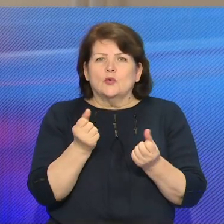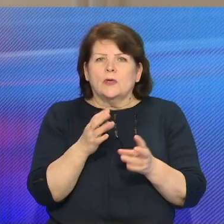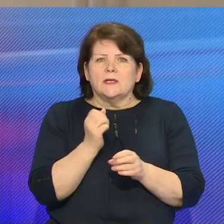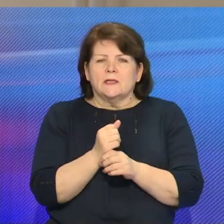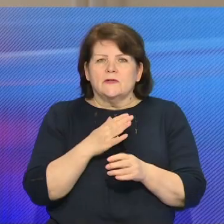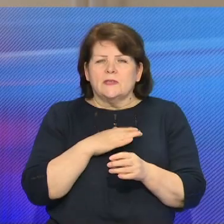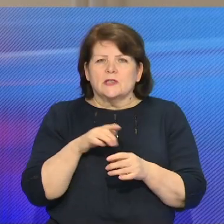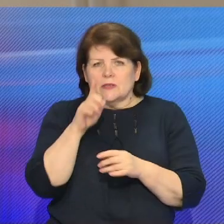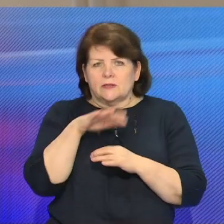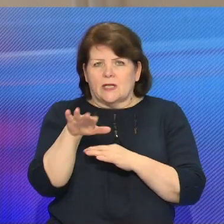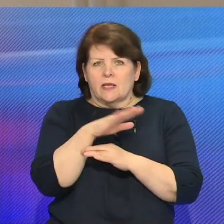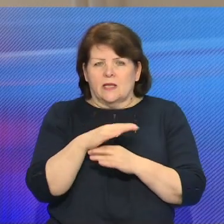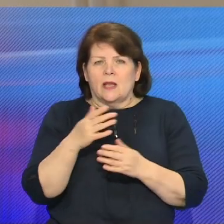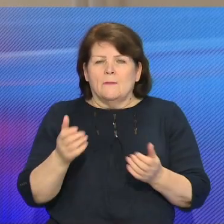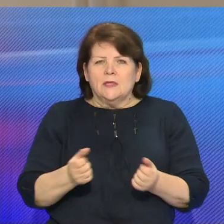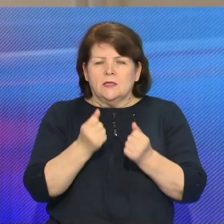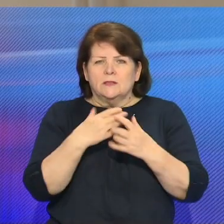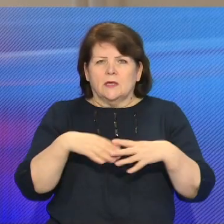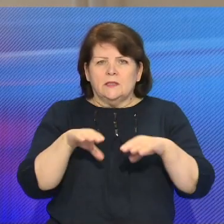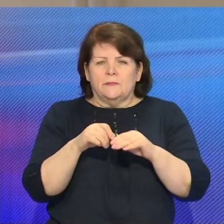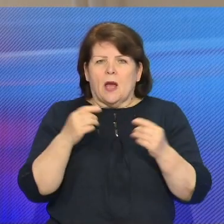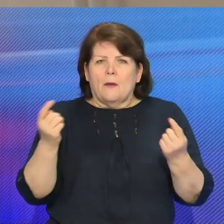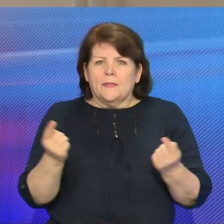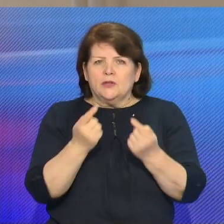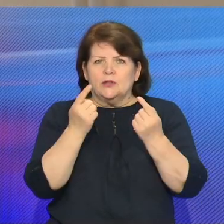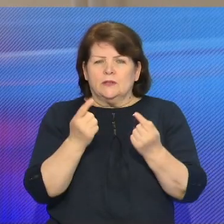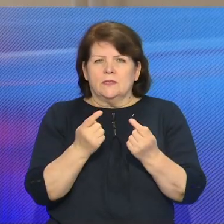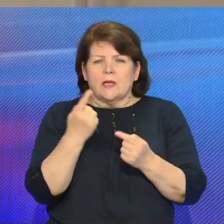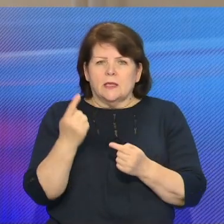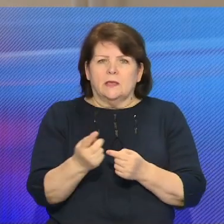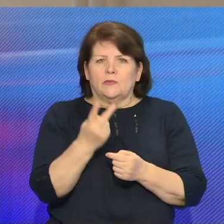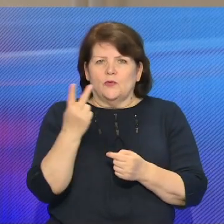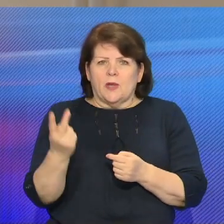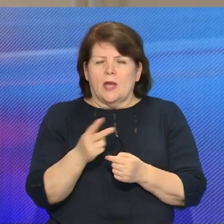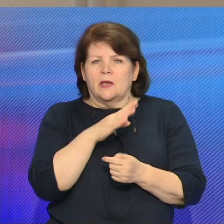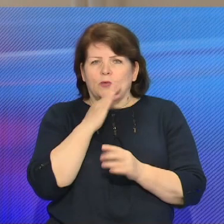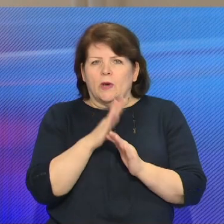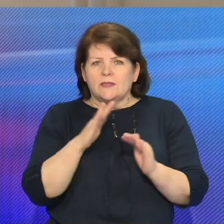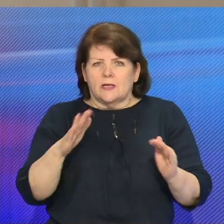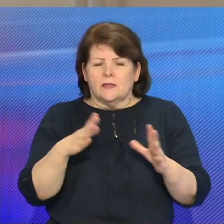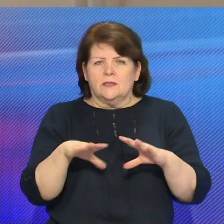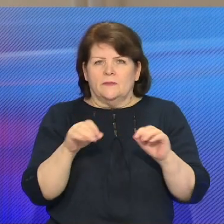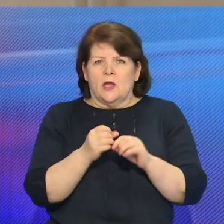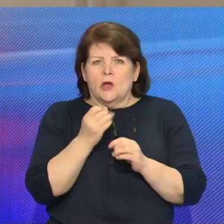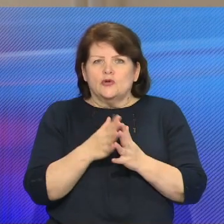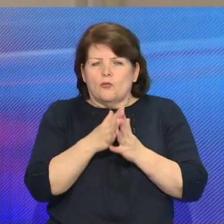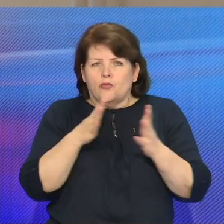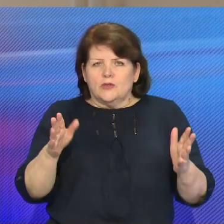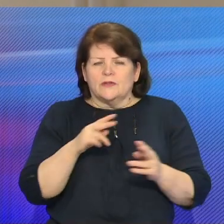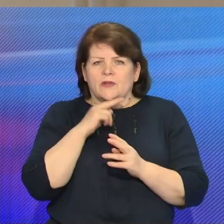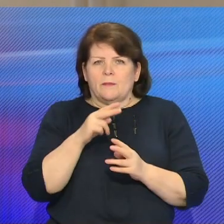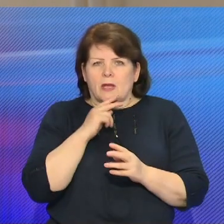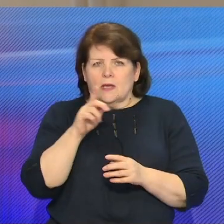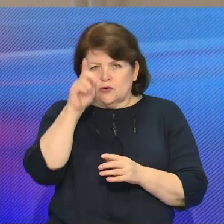стране для поддержки семьи, обычной семьи с одним-двумя детьми или многодетной семьи. Это еще больше